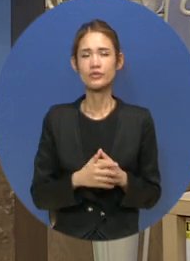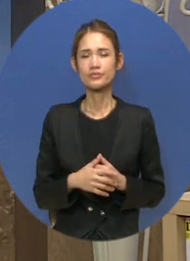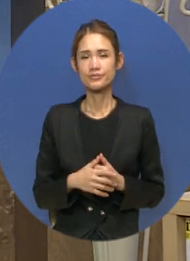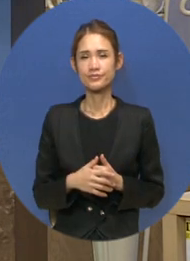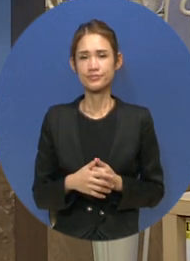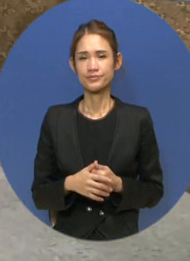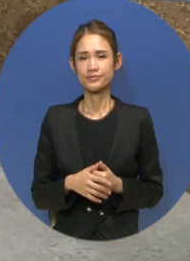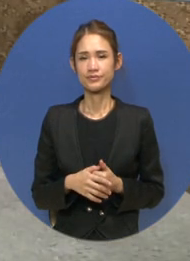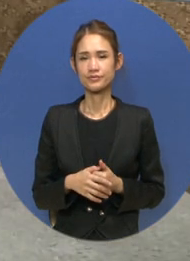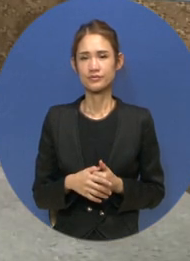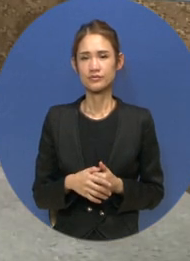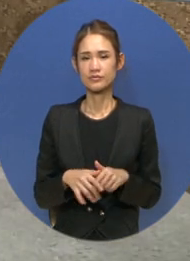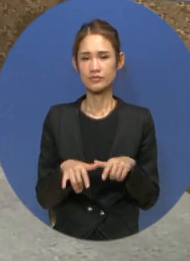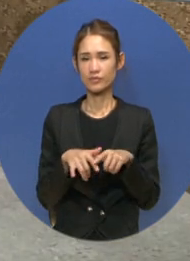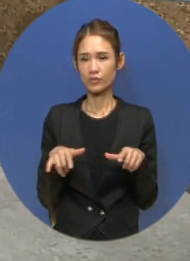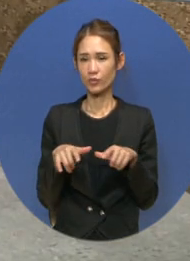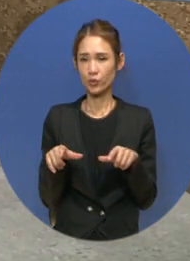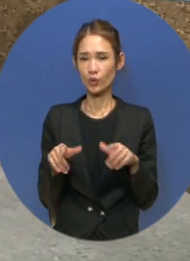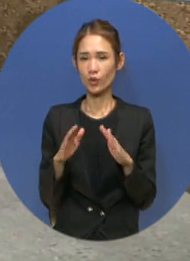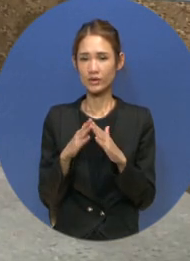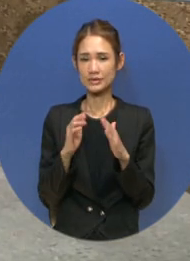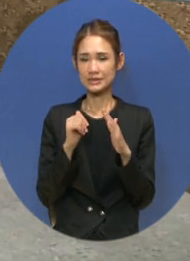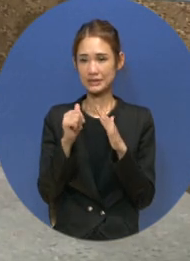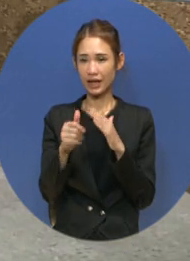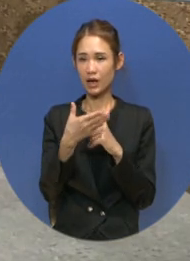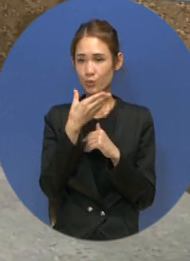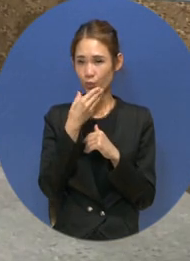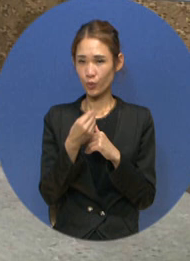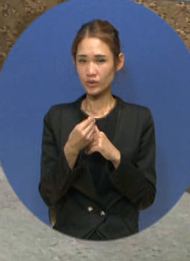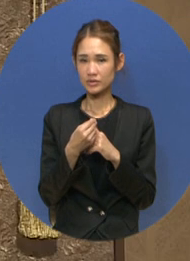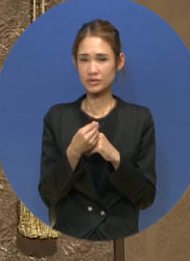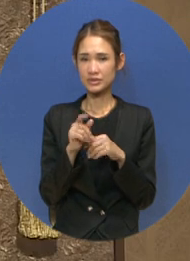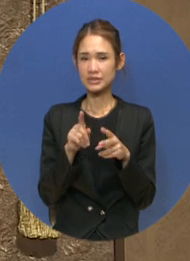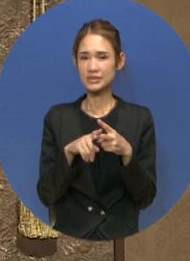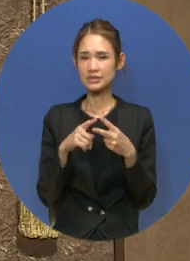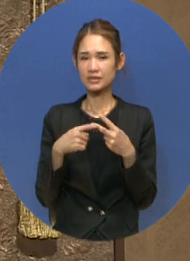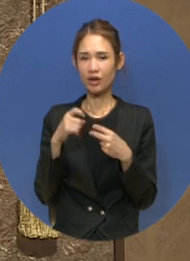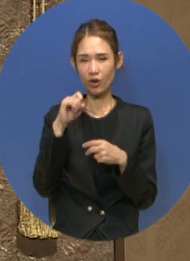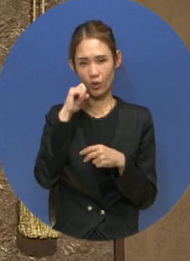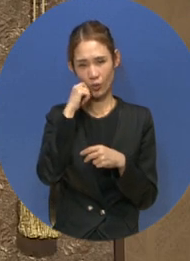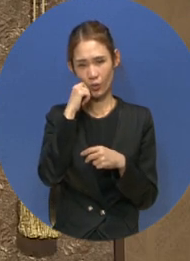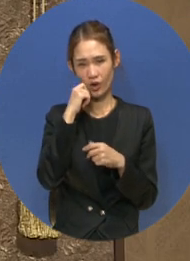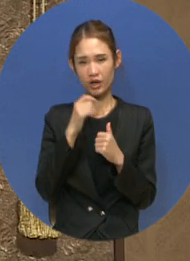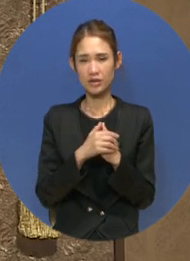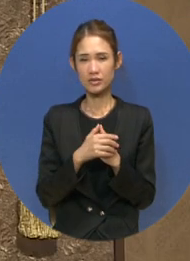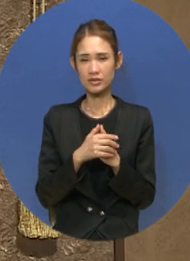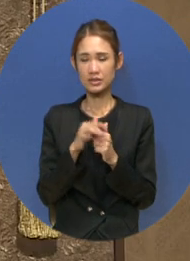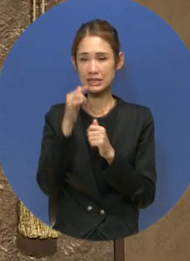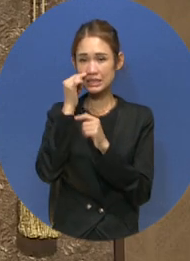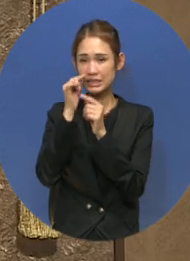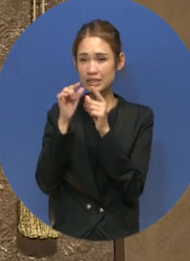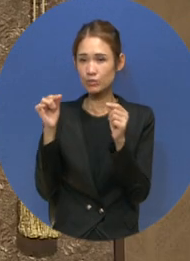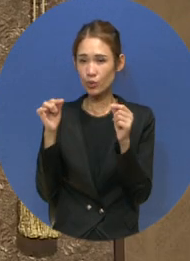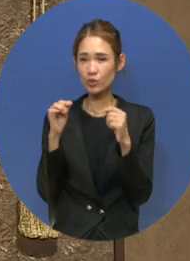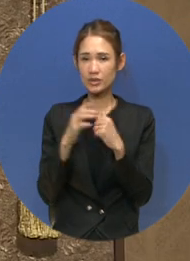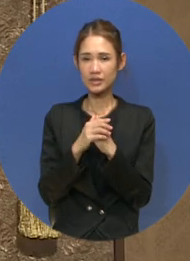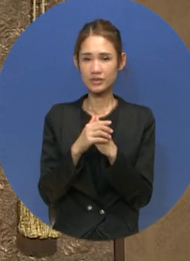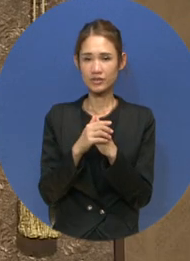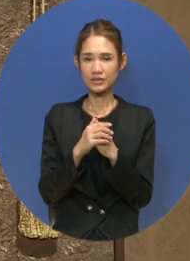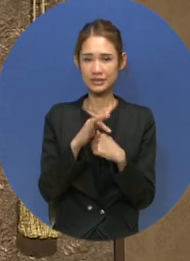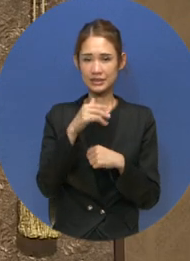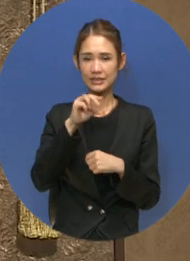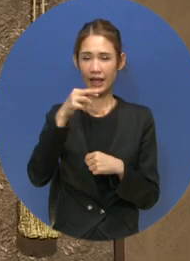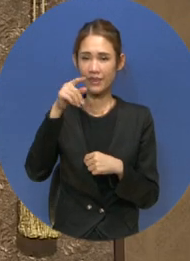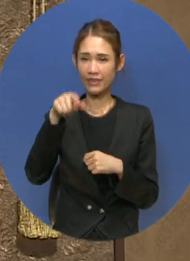어떤 것인가요? 보통의 경우에 제가 복지라 그러면 이해하기가 좀 어려운데. 네. 일본에서는 재택이라는 용어를